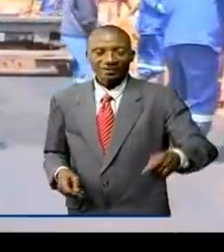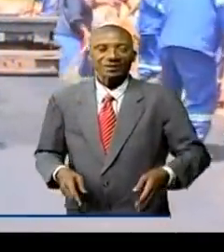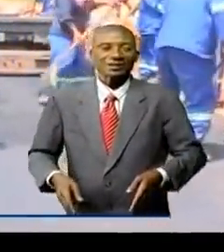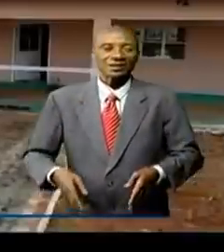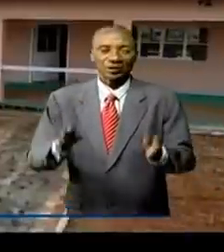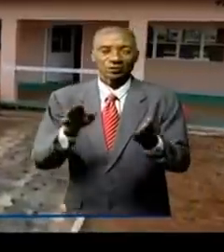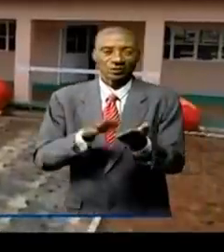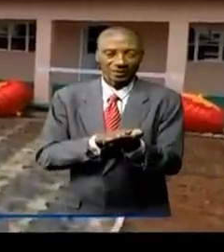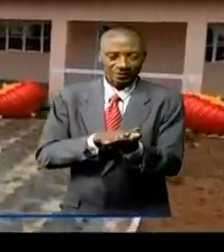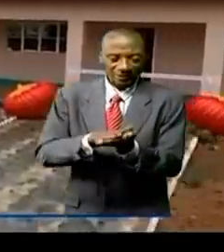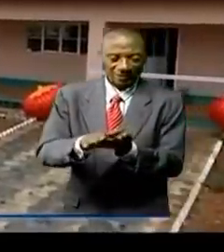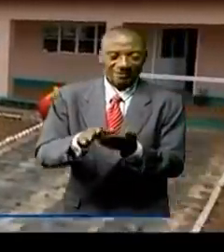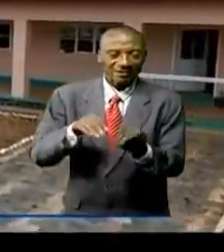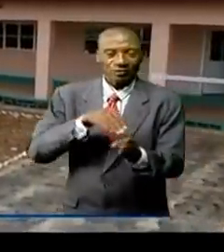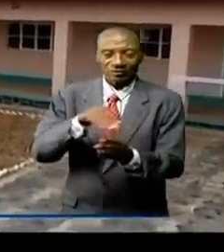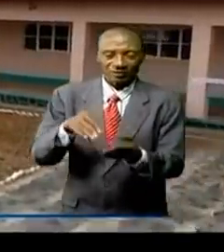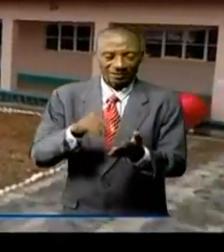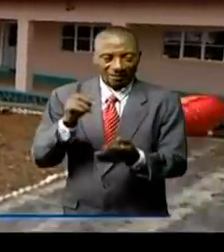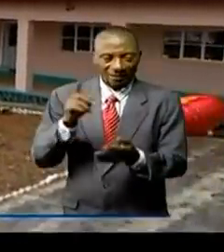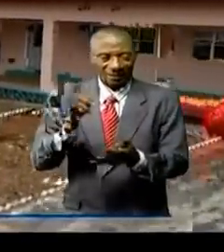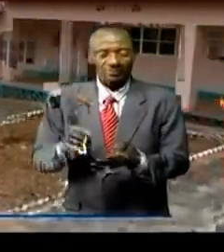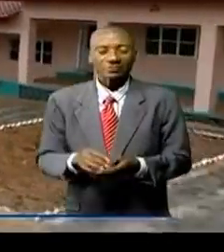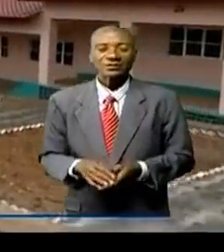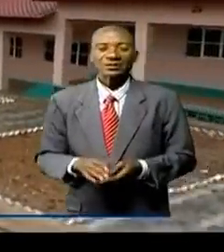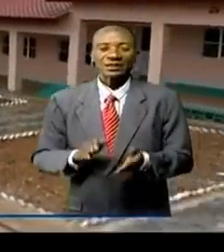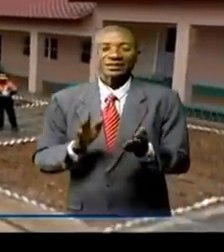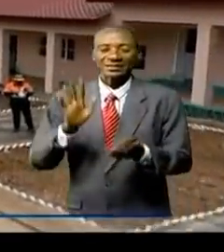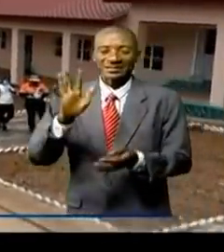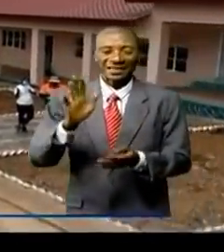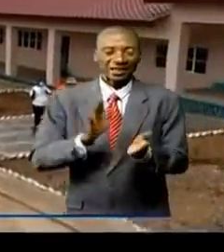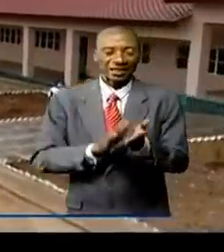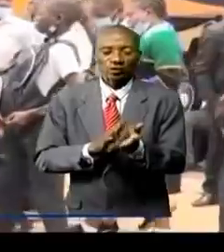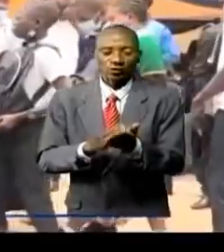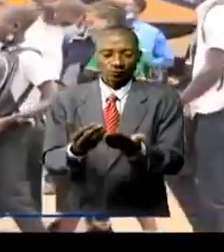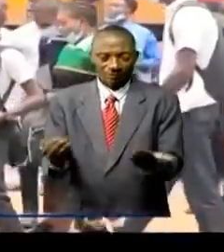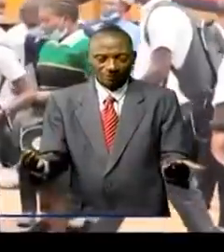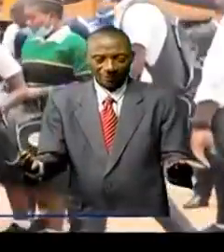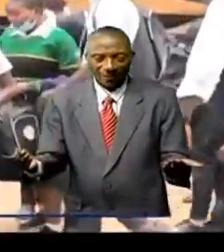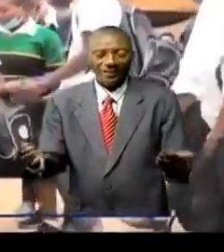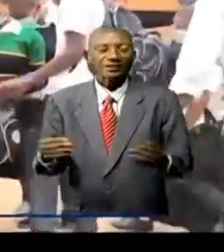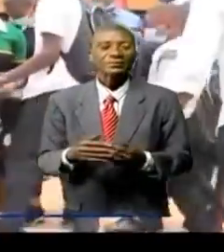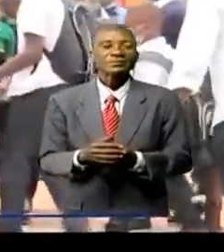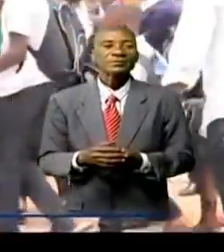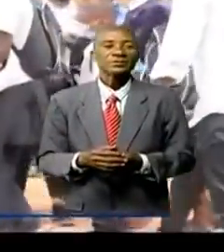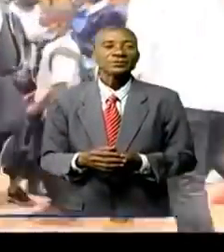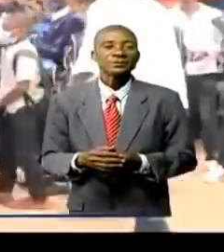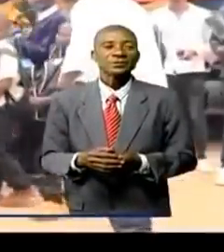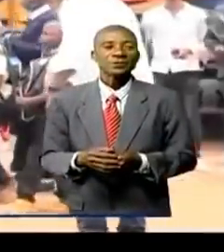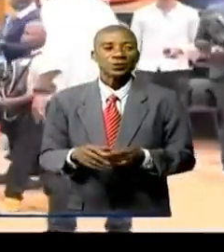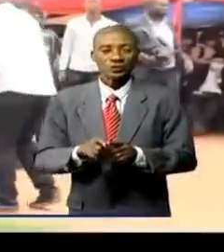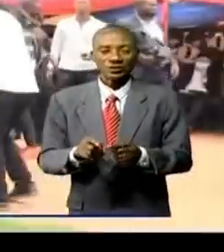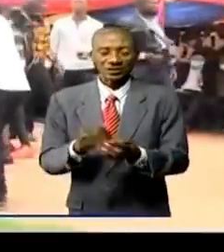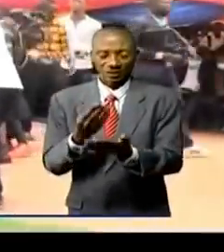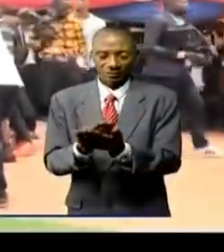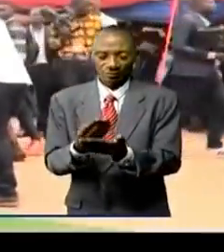Tenke, 5 écoles primaires et leur bureau administratif bien équipé, ainsi que les bourses d'études aux étudiants et